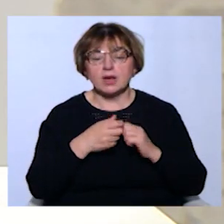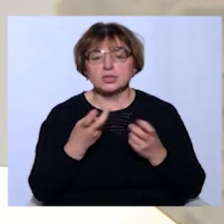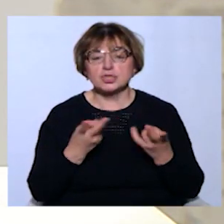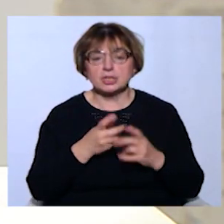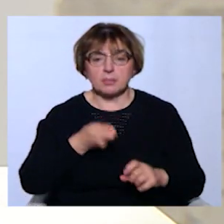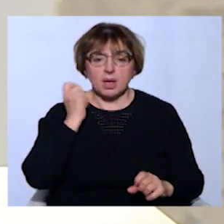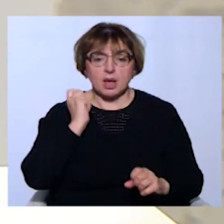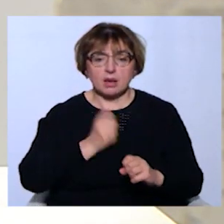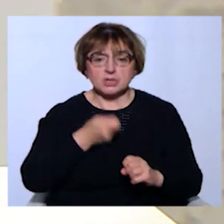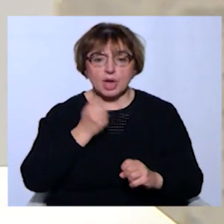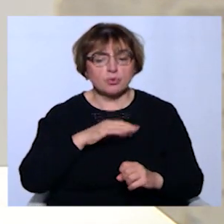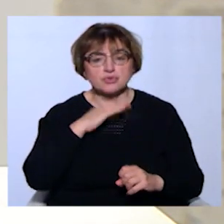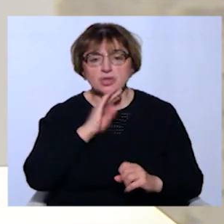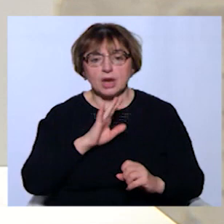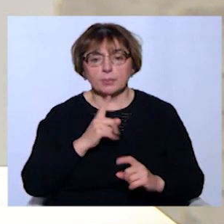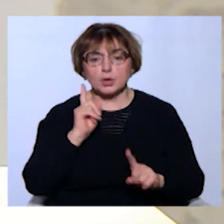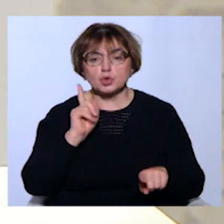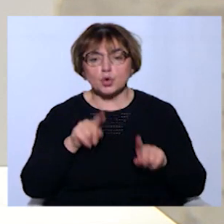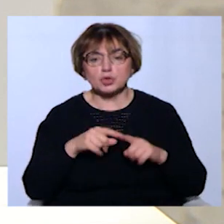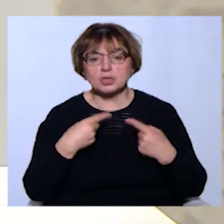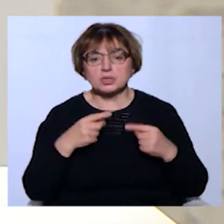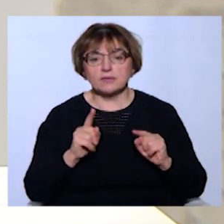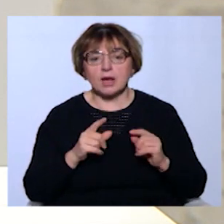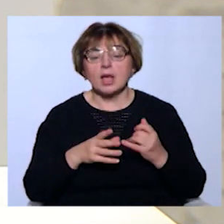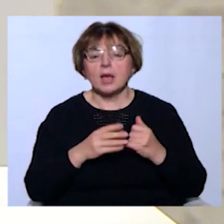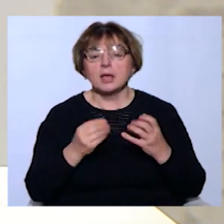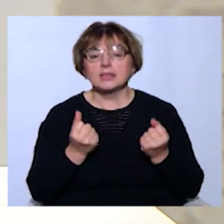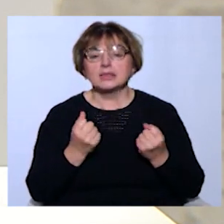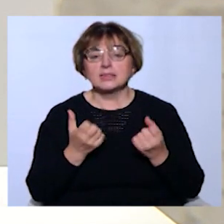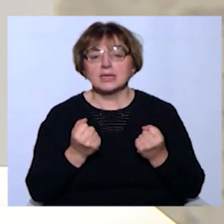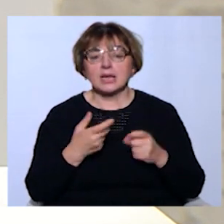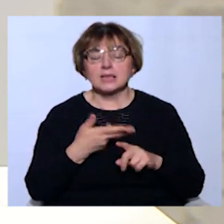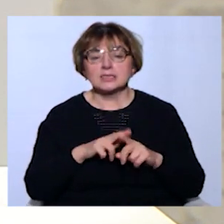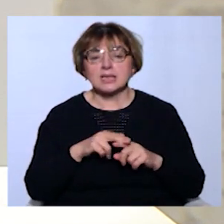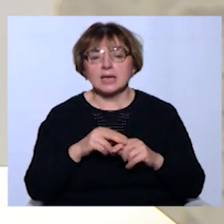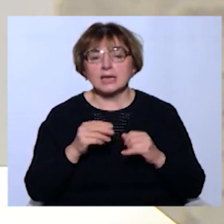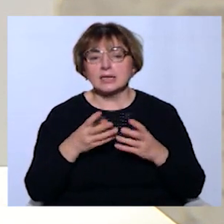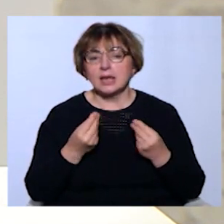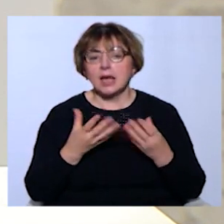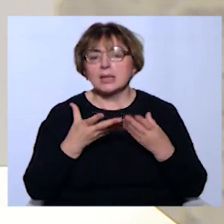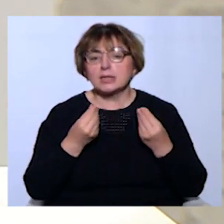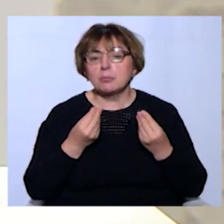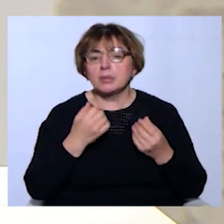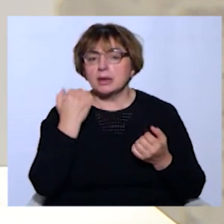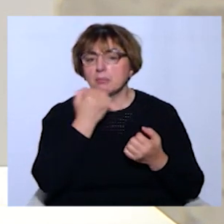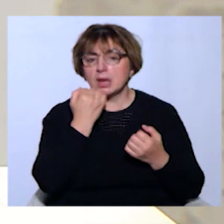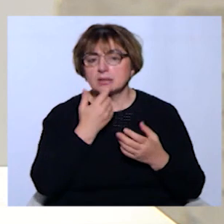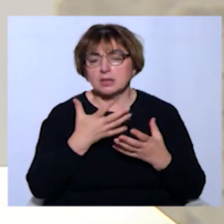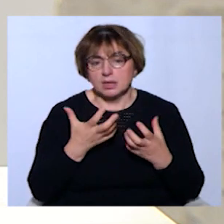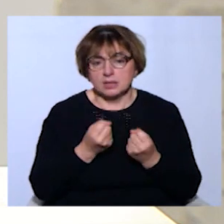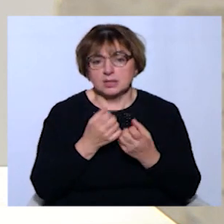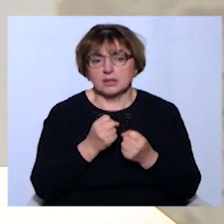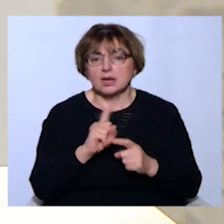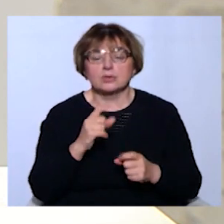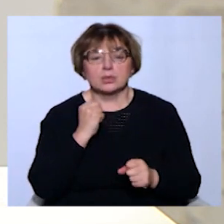არ კმარა ამისათვის ზოგჯერ. აი, თიხა ძალიან პლასტიკური და რბილი მასალაა. რაც არ უნდა გამოძერწოთ